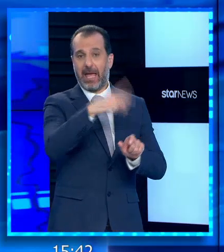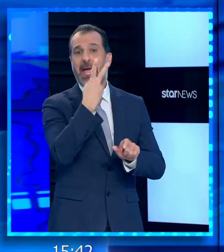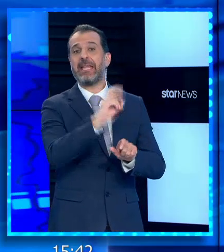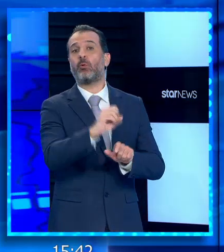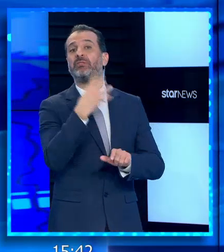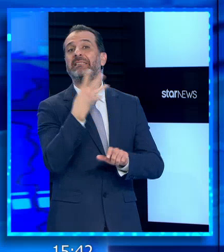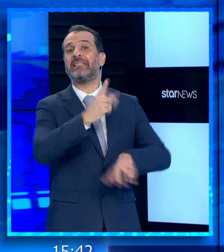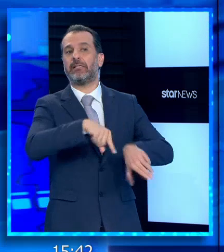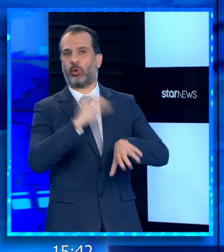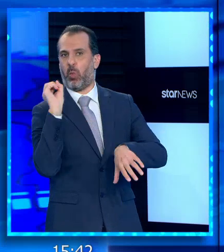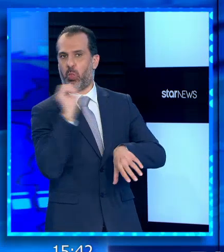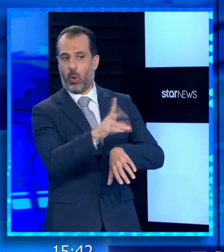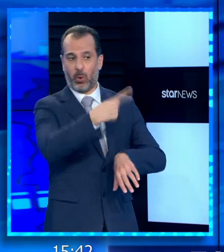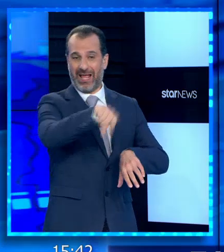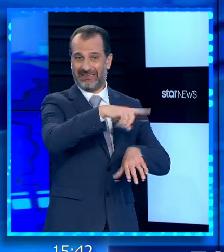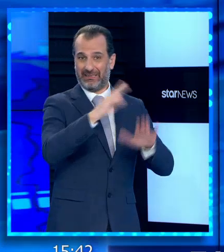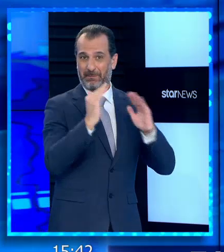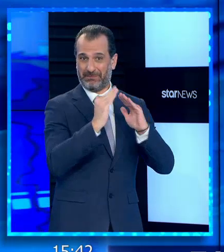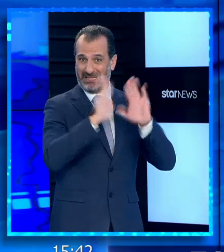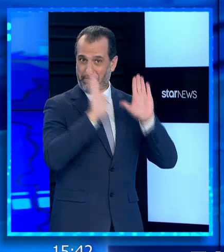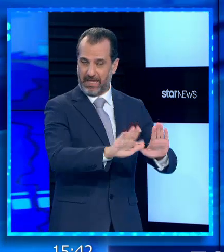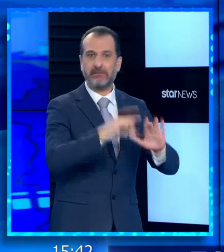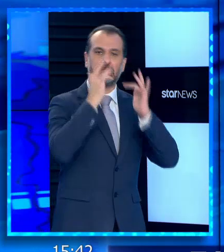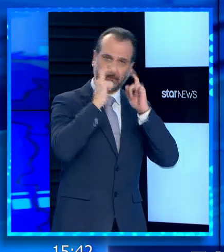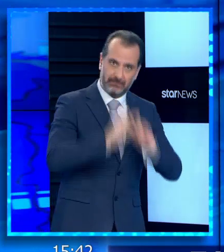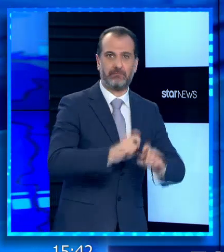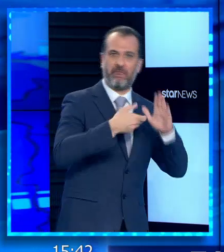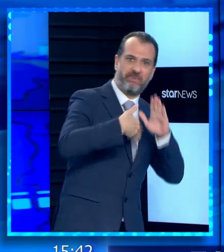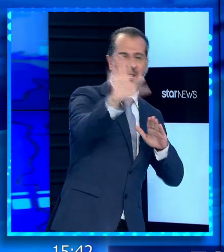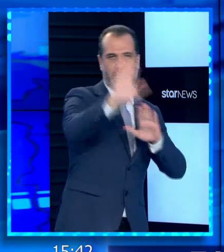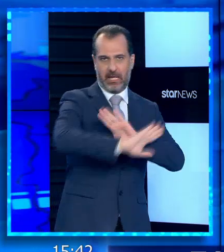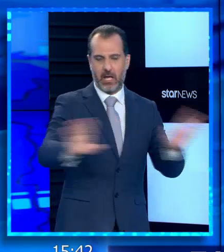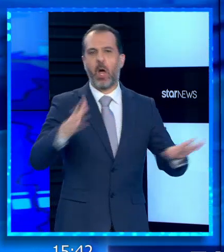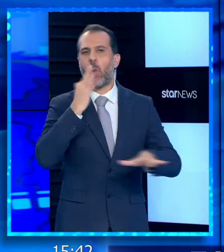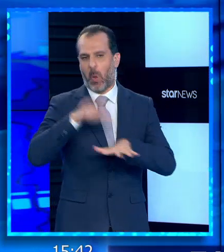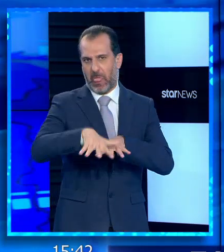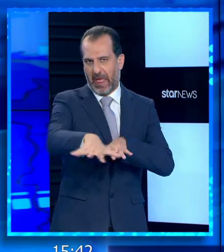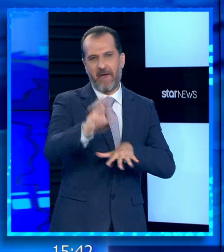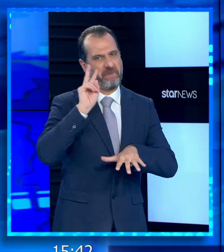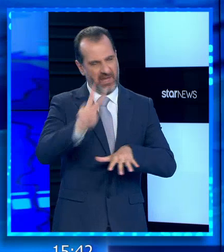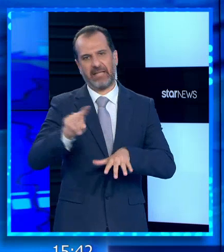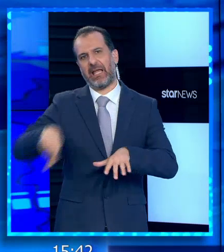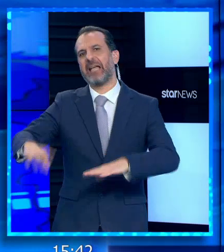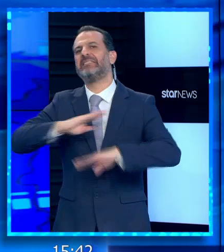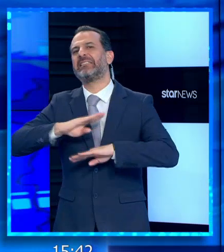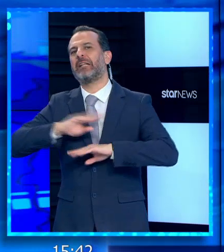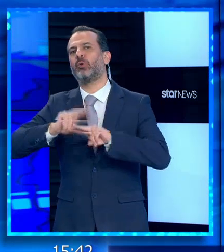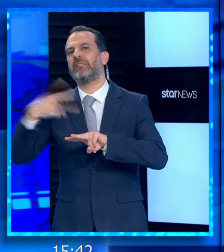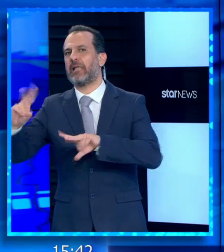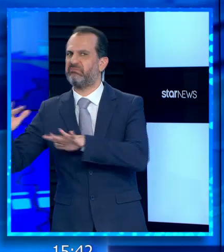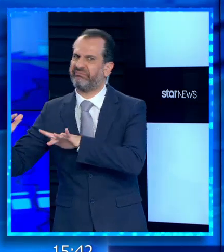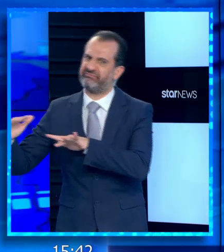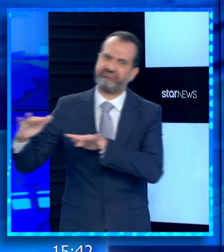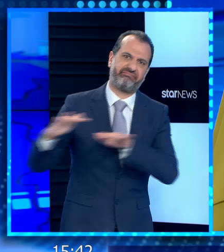που κατοικούν στο βόρειο τμήμα της Γάζας να το εγκαταλείψουν. Όλα δείχνουν ότι επίκειται χερσαία στρατιωτική επέμβαση στη